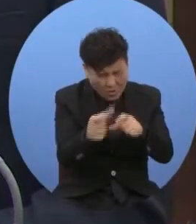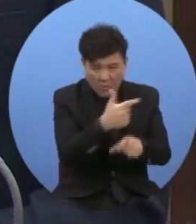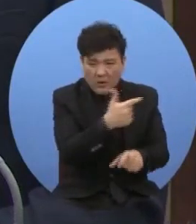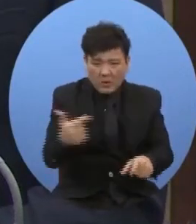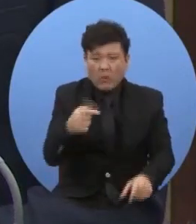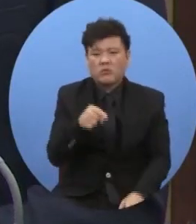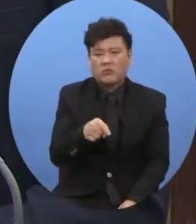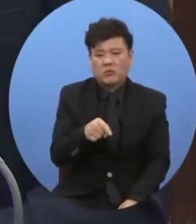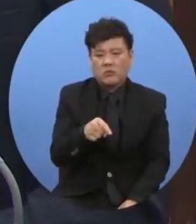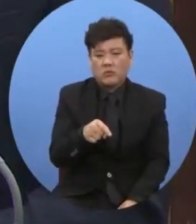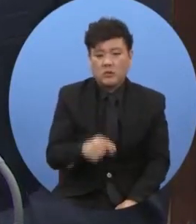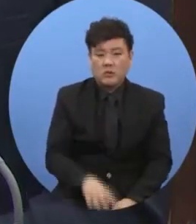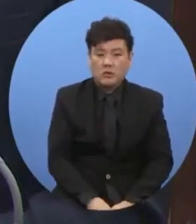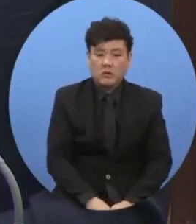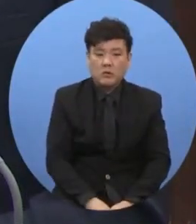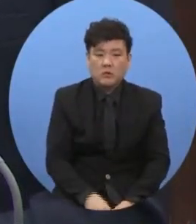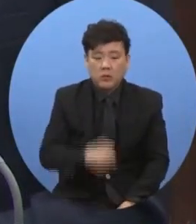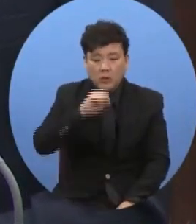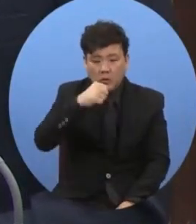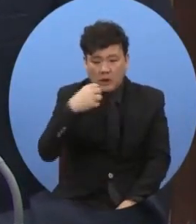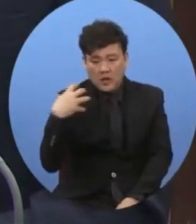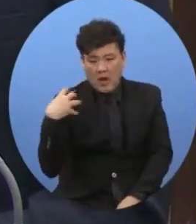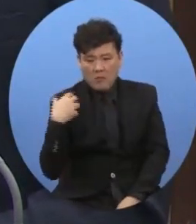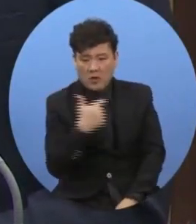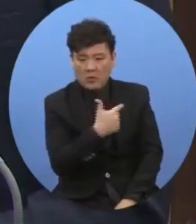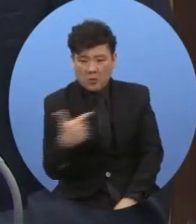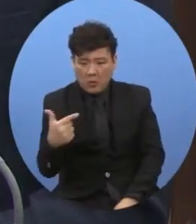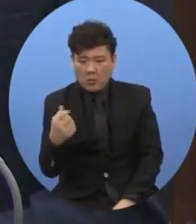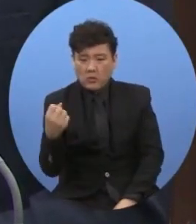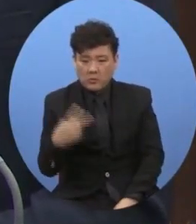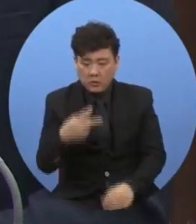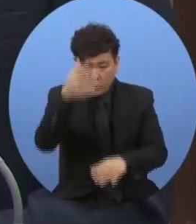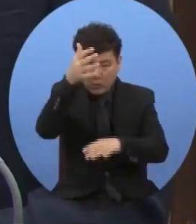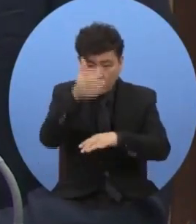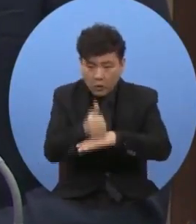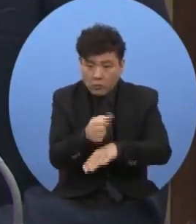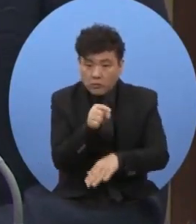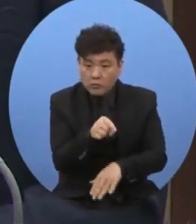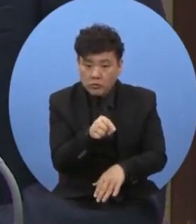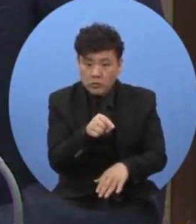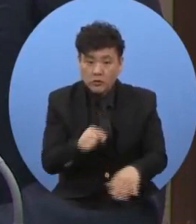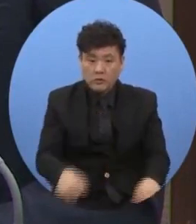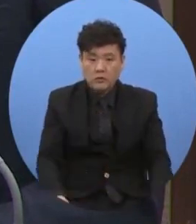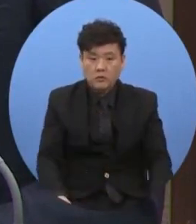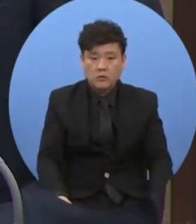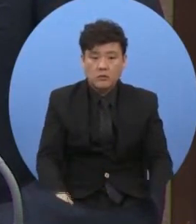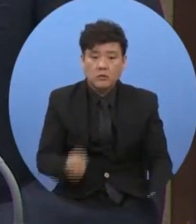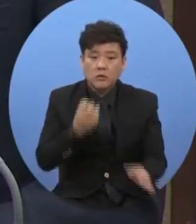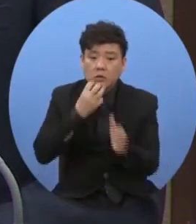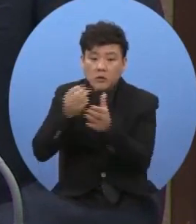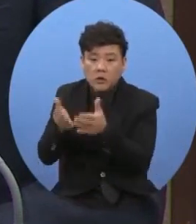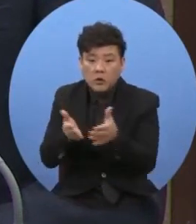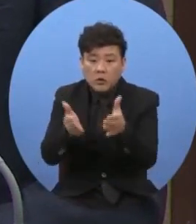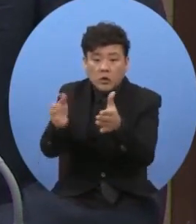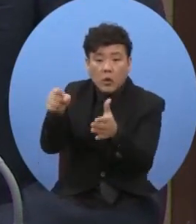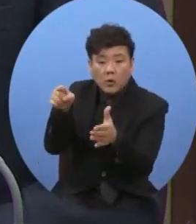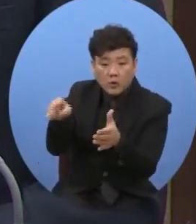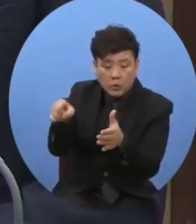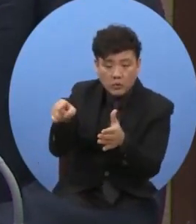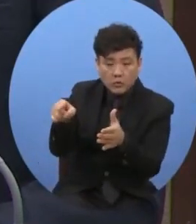재원 부담의 문제도 있을 수 있고, 그리고 결국 이거는 경기도에서도 여기에